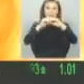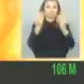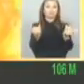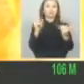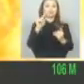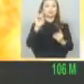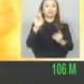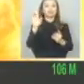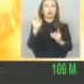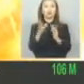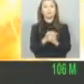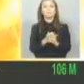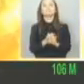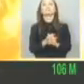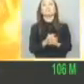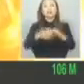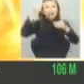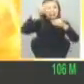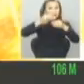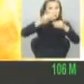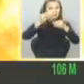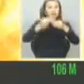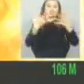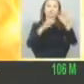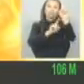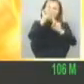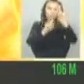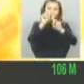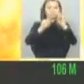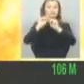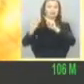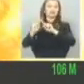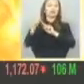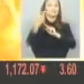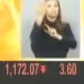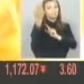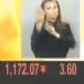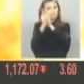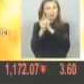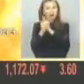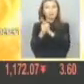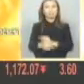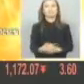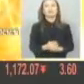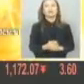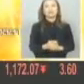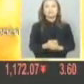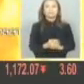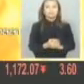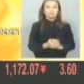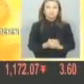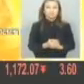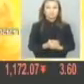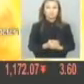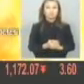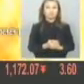ในวันนี้ปรับตัวลงมาเล็กน้อยแต่ว่าเบนซ์ของอังกฤษนะคะปรับตัวขึ้นไปค่ะอยู่ที่100ดอลลาร์สหรัฐ52เซนต์ต่